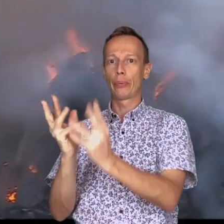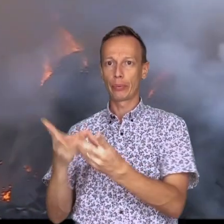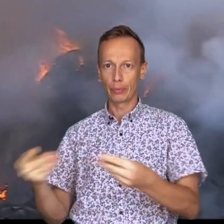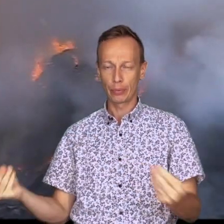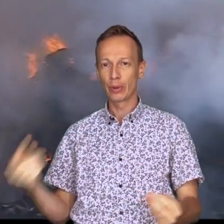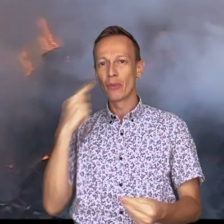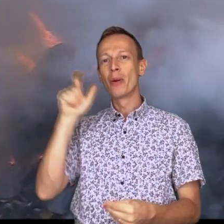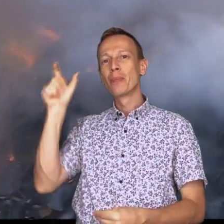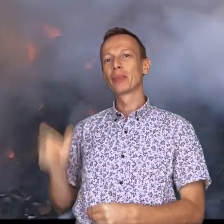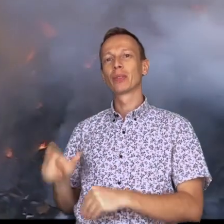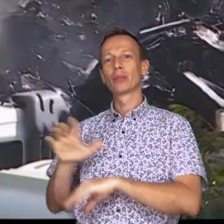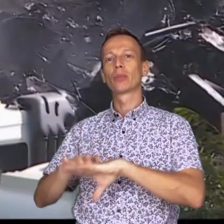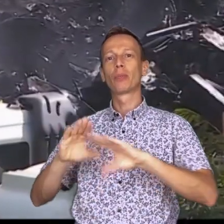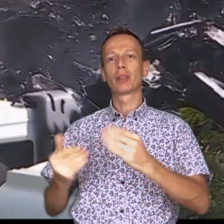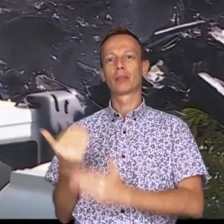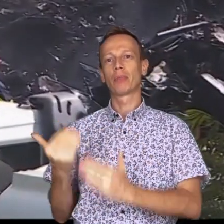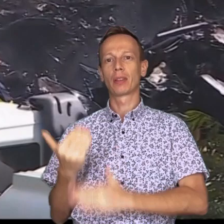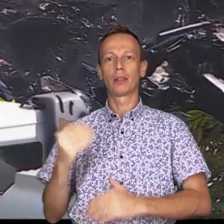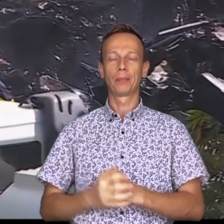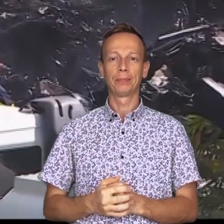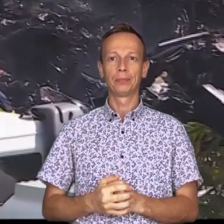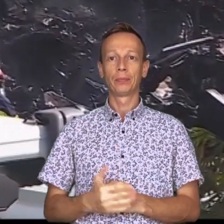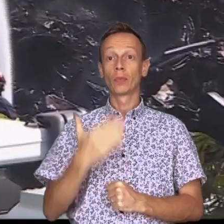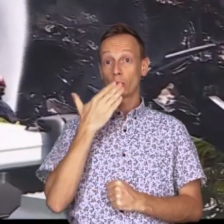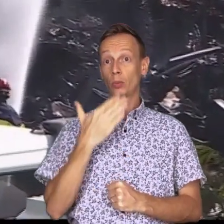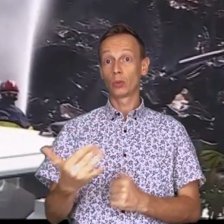feu. David Chang était sur place ce matin.